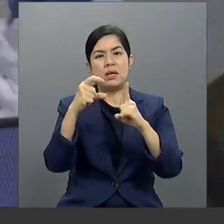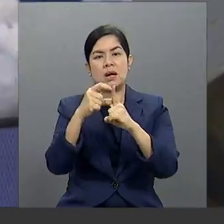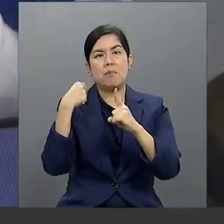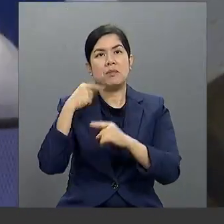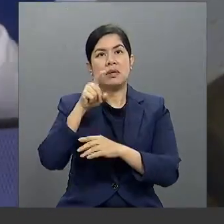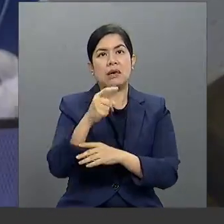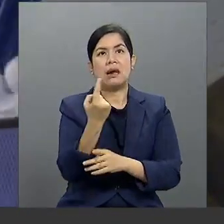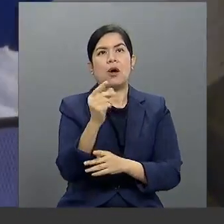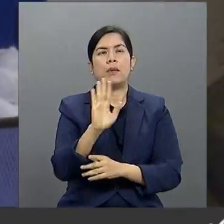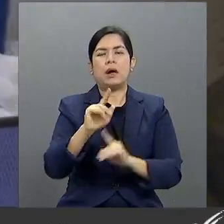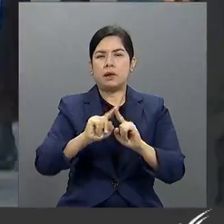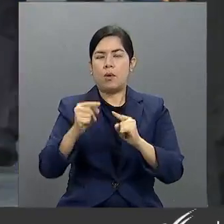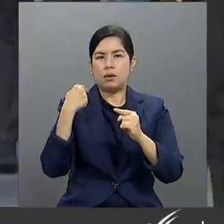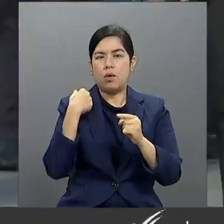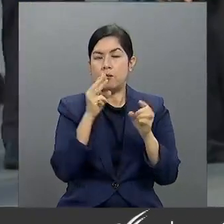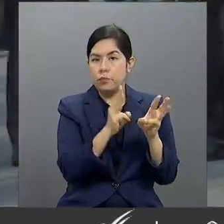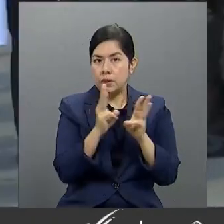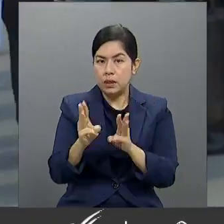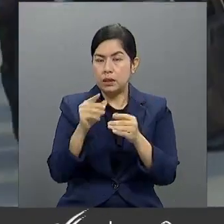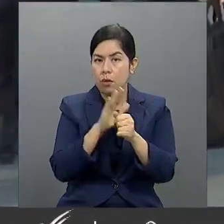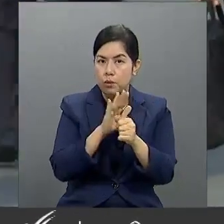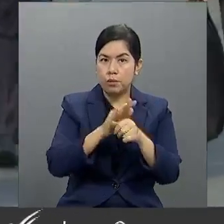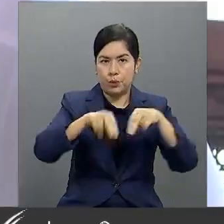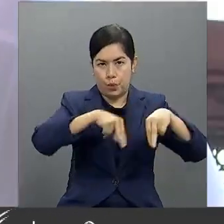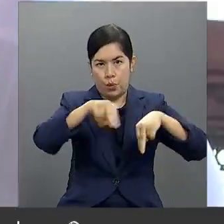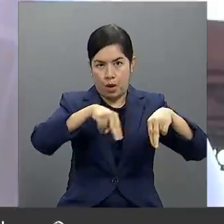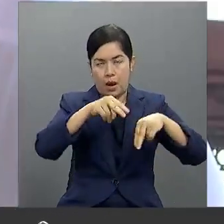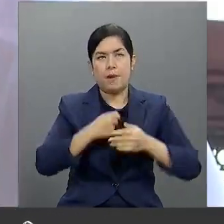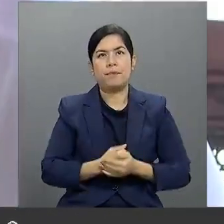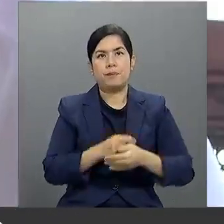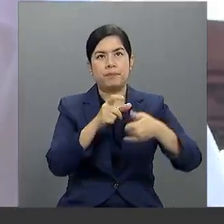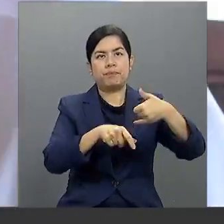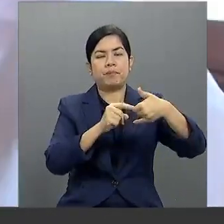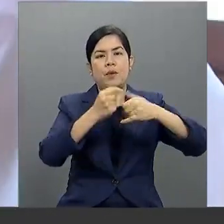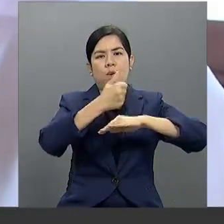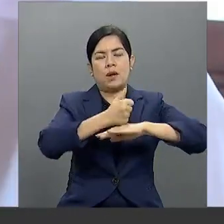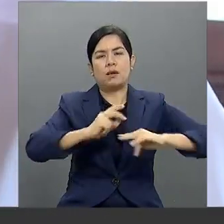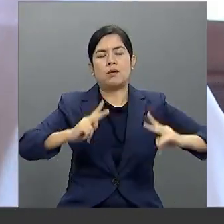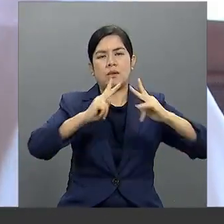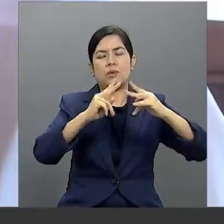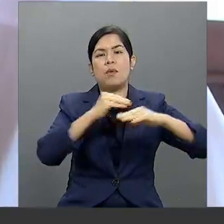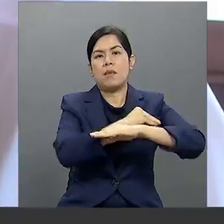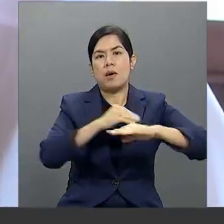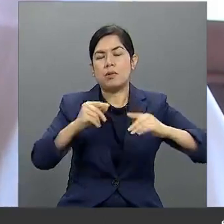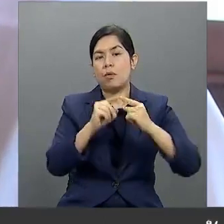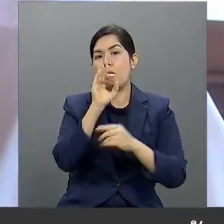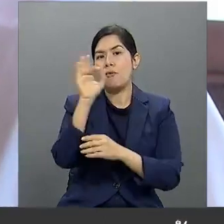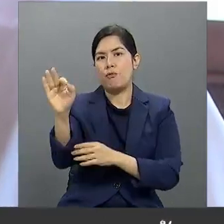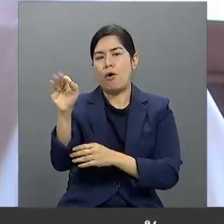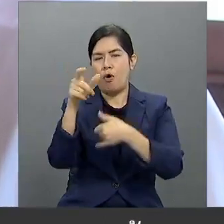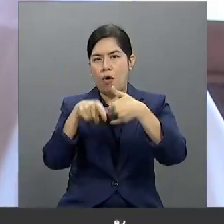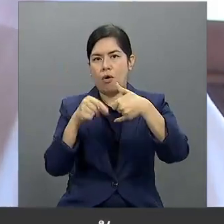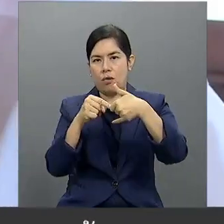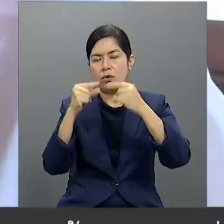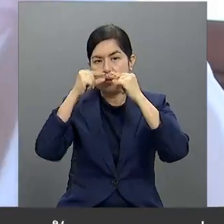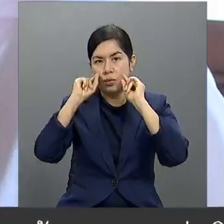นด้วยทางด้านนายศักดิ์สยามแจ้งความดำเนินคดีฐานความผิดพรบ.คอมพิวเตอร์นะครับได้แจ้งความกับบัญชี Twitter